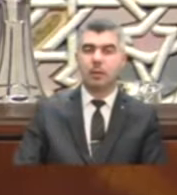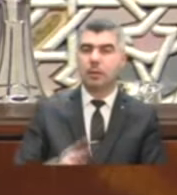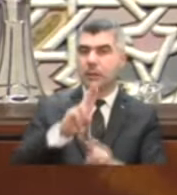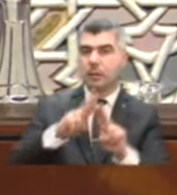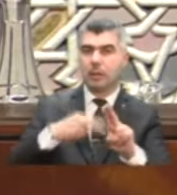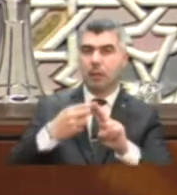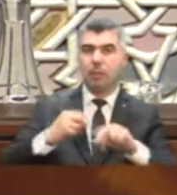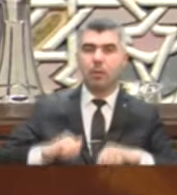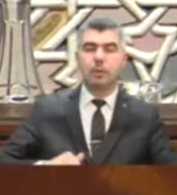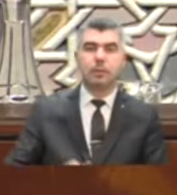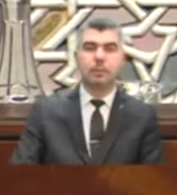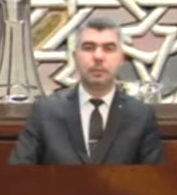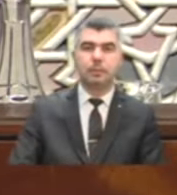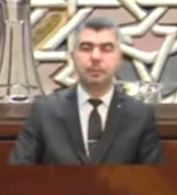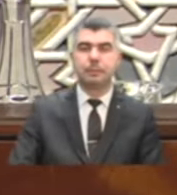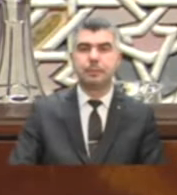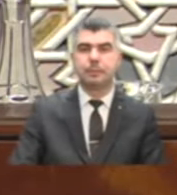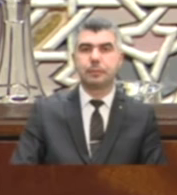الوزير.